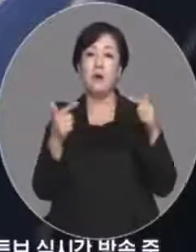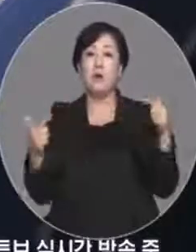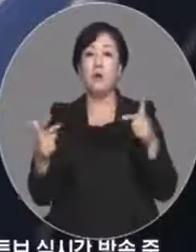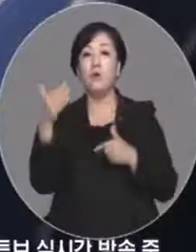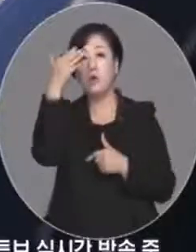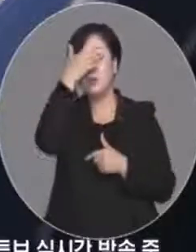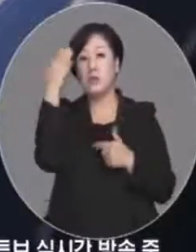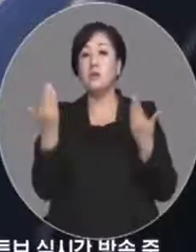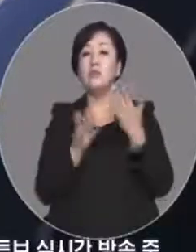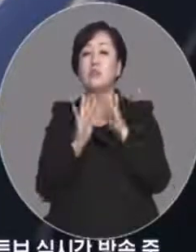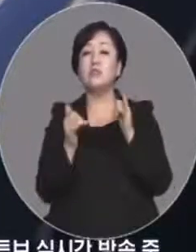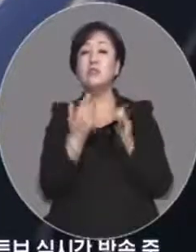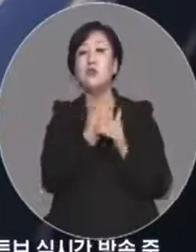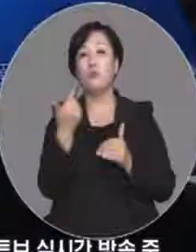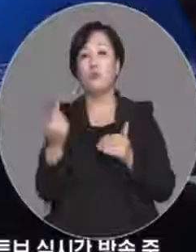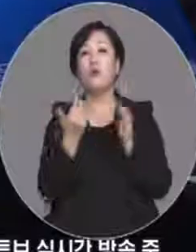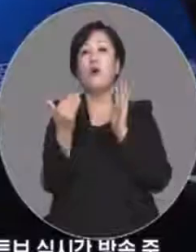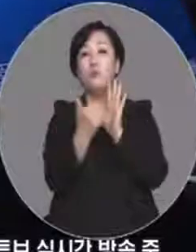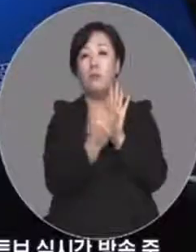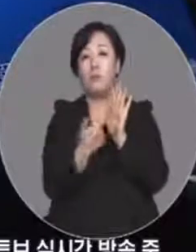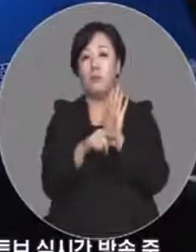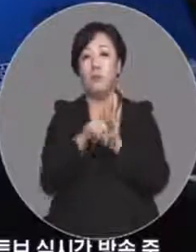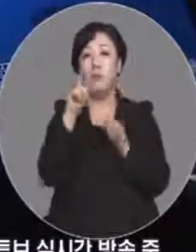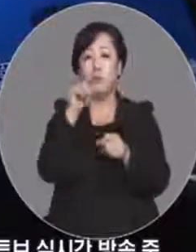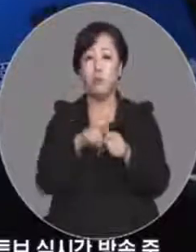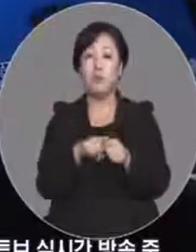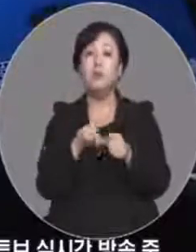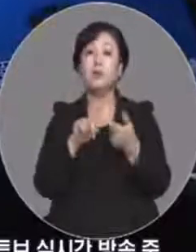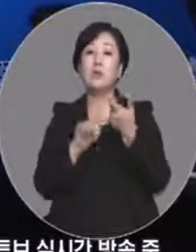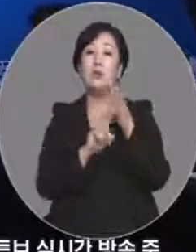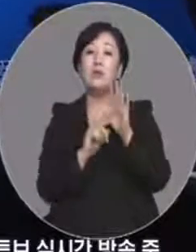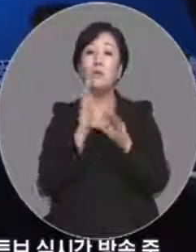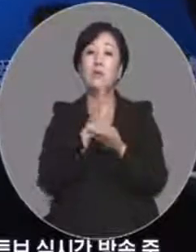유출을 막아야 한다고 입을 모았습니다. UBC 뉴스 조인호입니다.